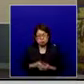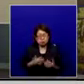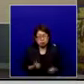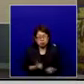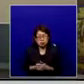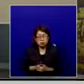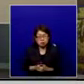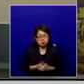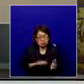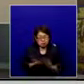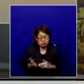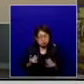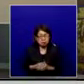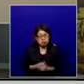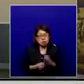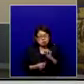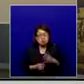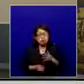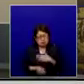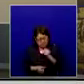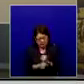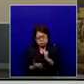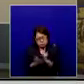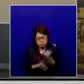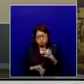ประชาชนบอกว่าเรามาถูกทางแล้ว